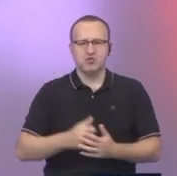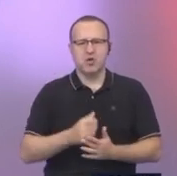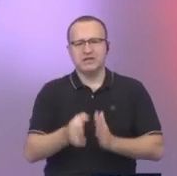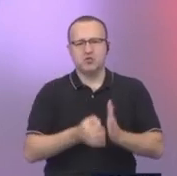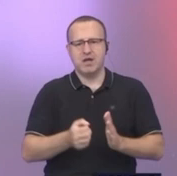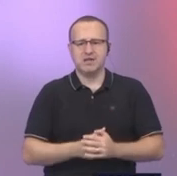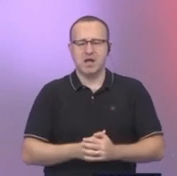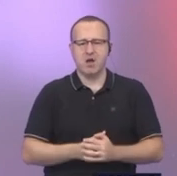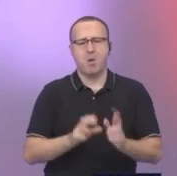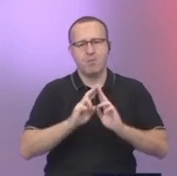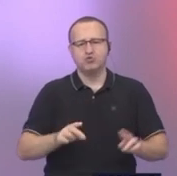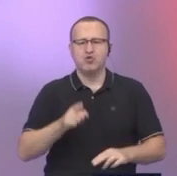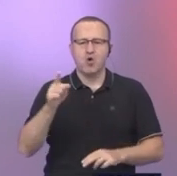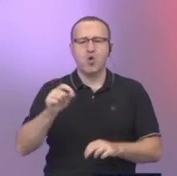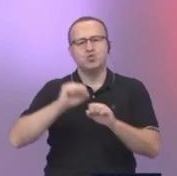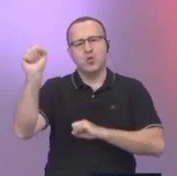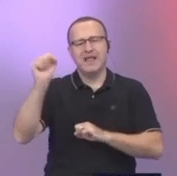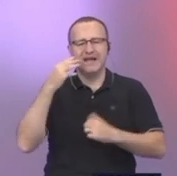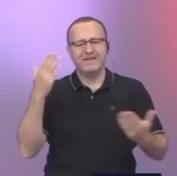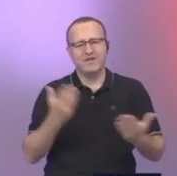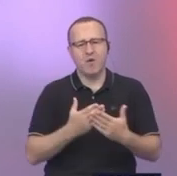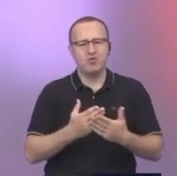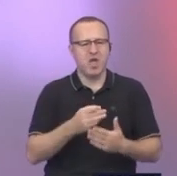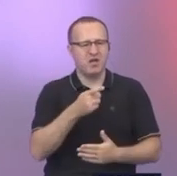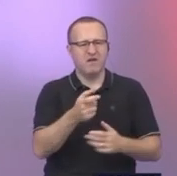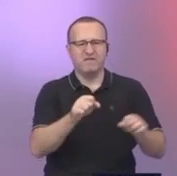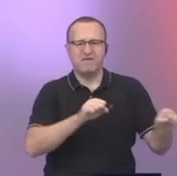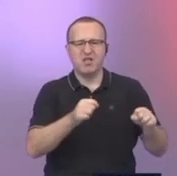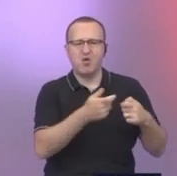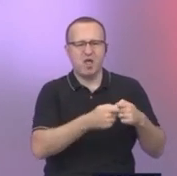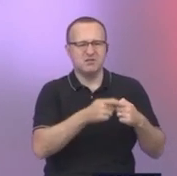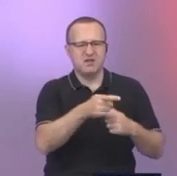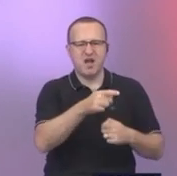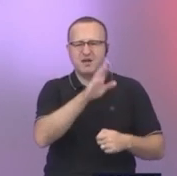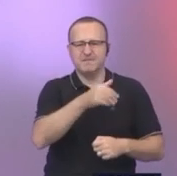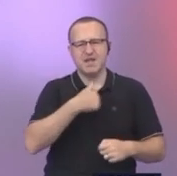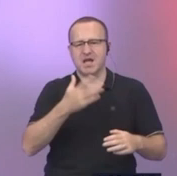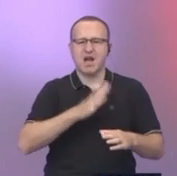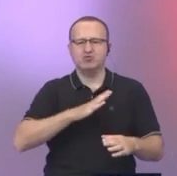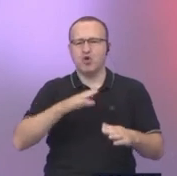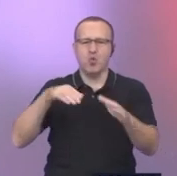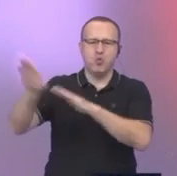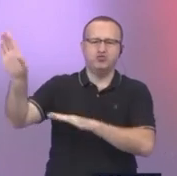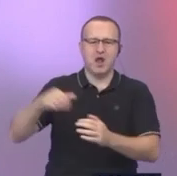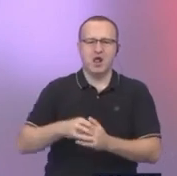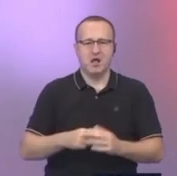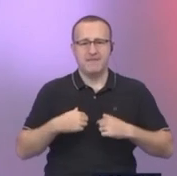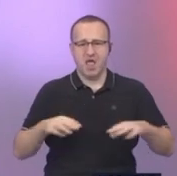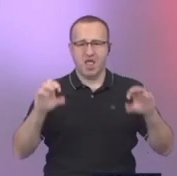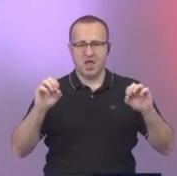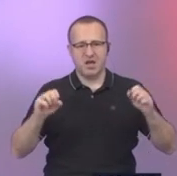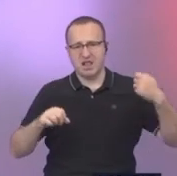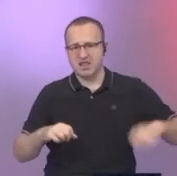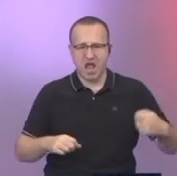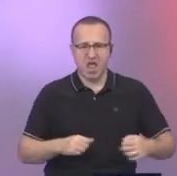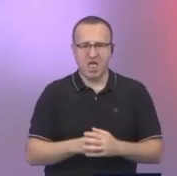dobre padne ujsť z tejto vládnej koalície, pretože na jeseň, ak nebude naozaj energie, ak budú extrémne drahé budúci rok, ak nebude